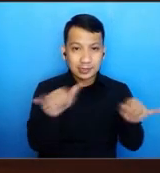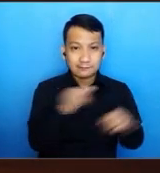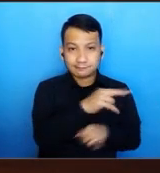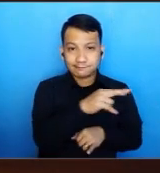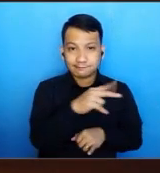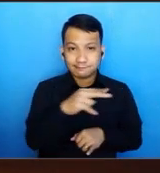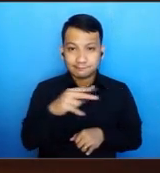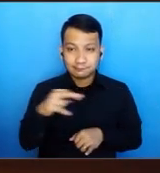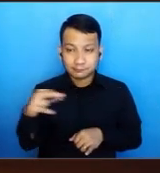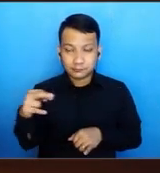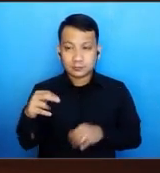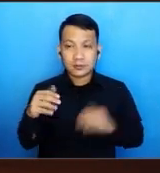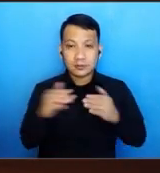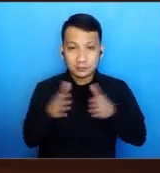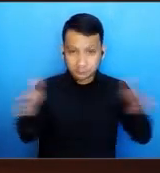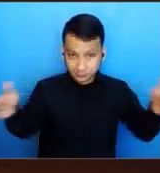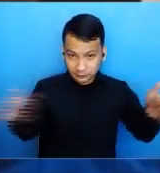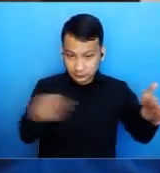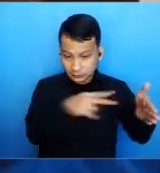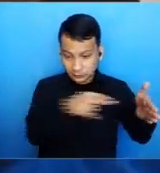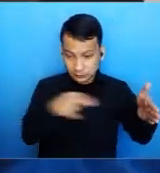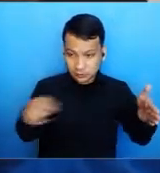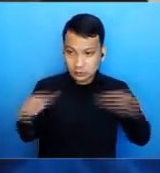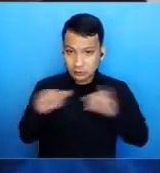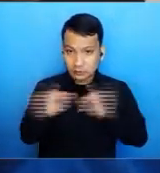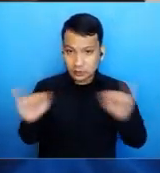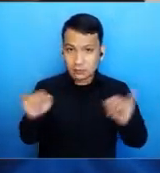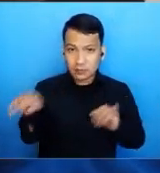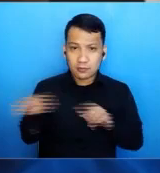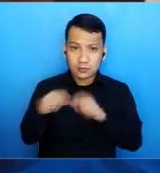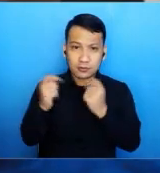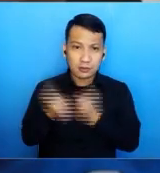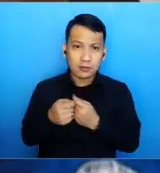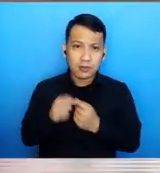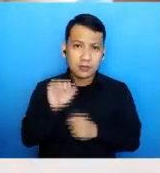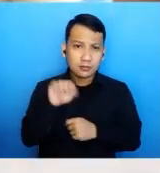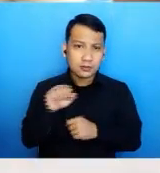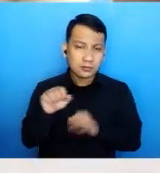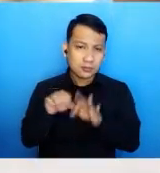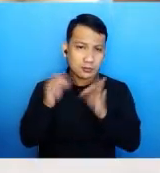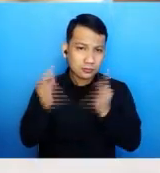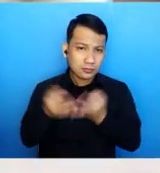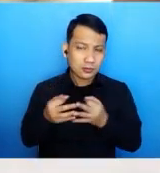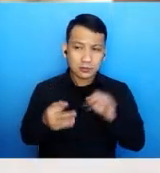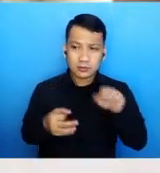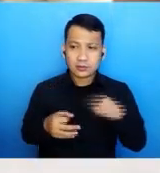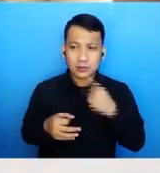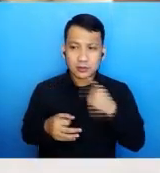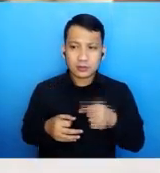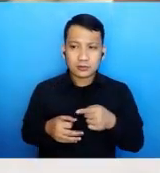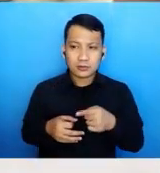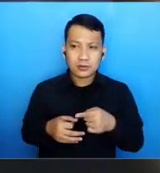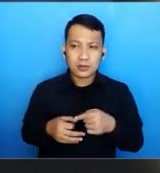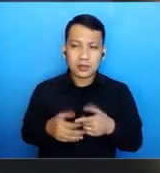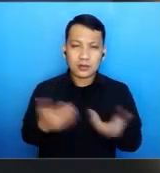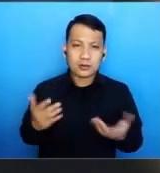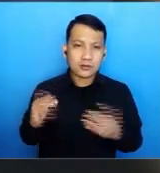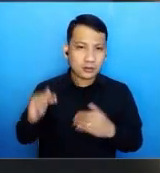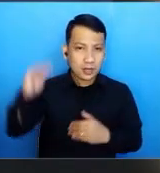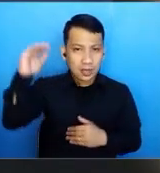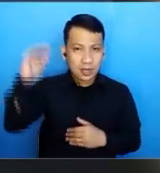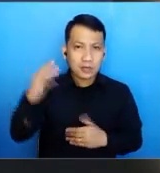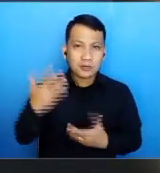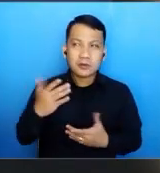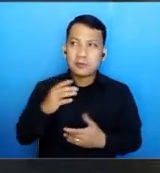sa mga teammates mo ba, do you consider them your family? Opo, kinukonsider ko po silang bilang mga